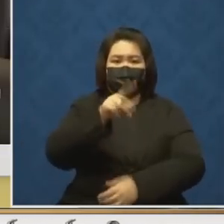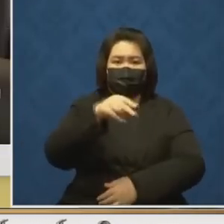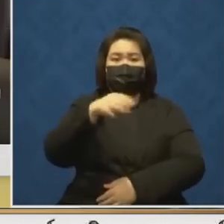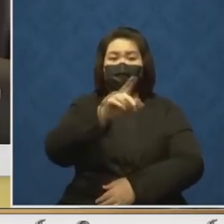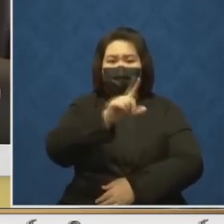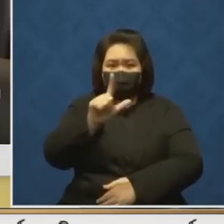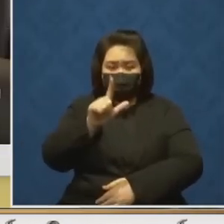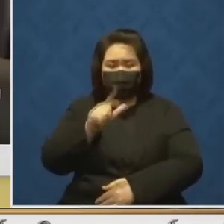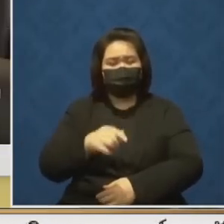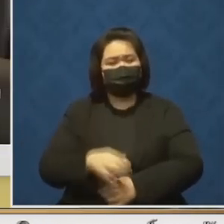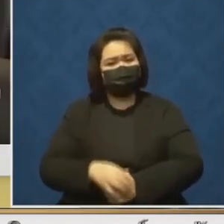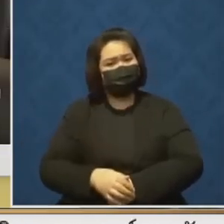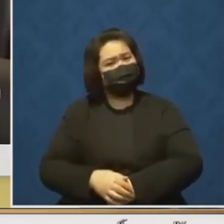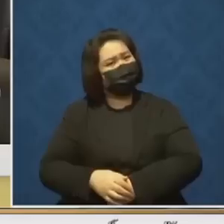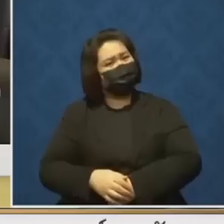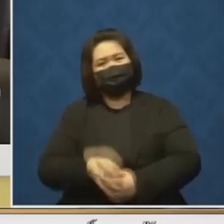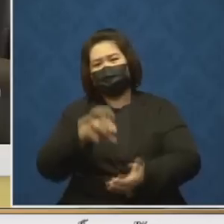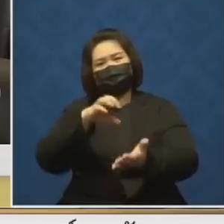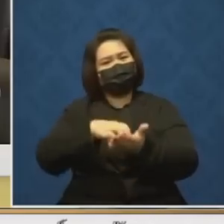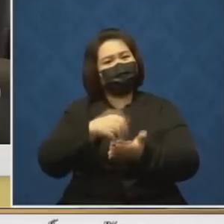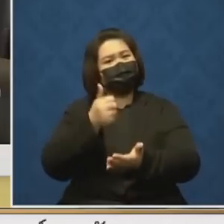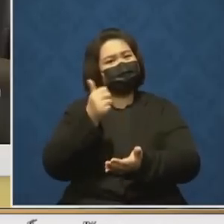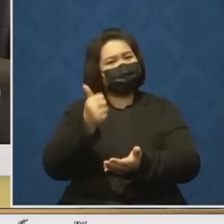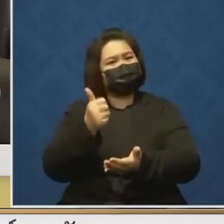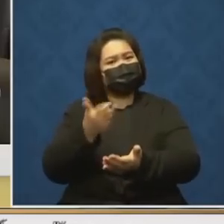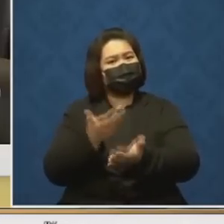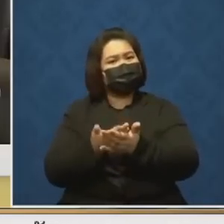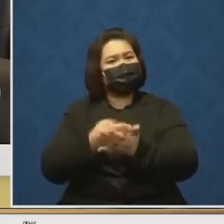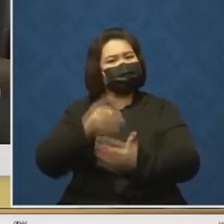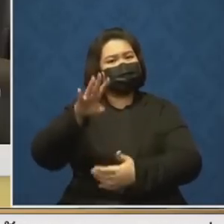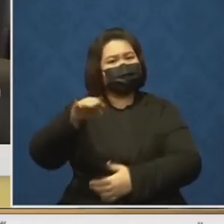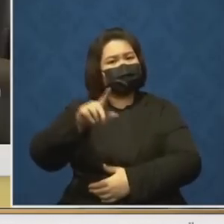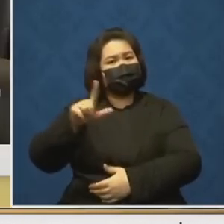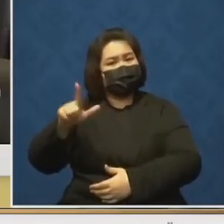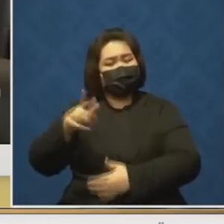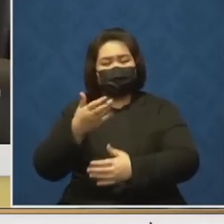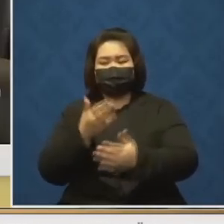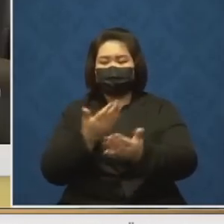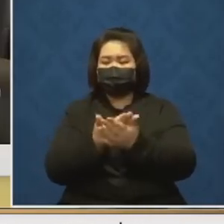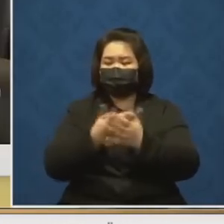เพื่อมาส้มหล่นมาอก 4,000้านโดยไม่ต้องประมูลให่